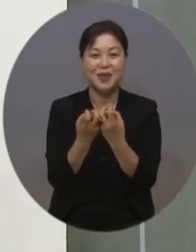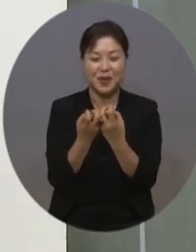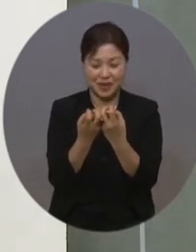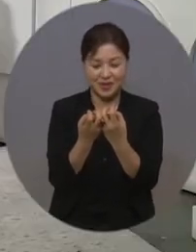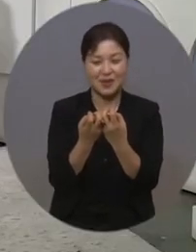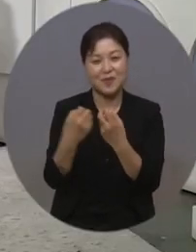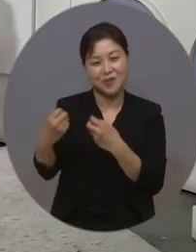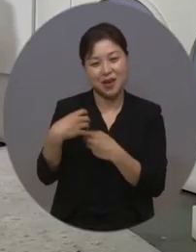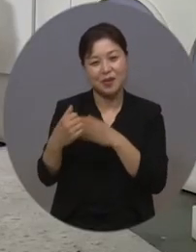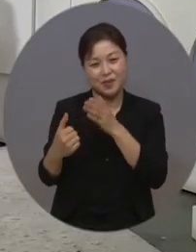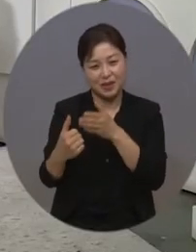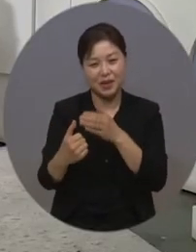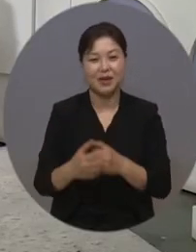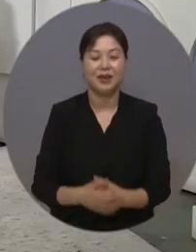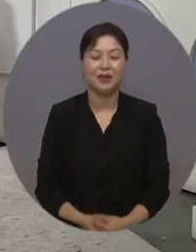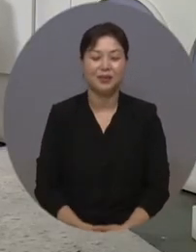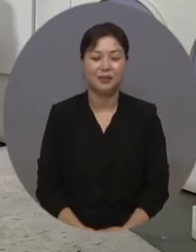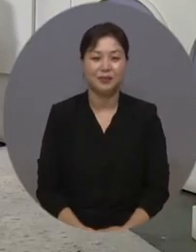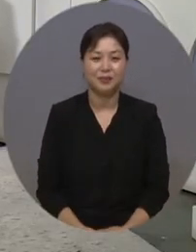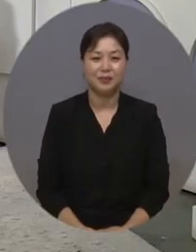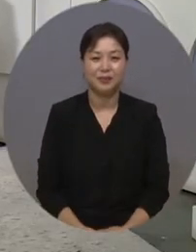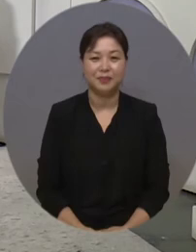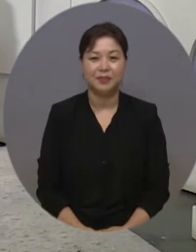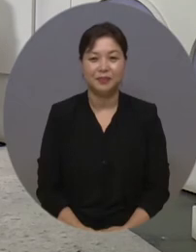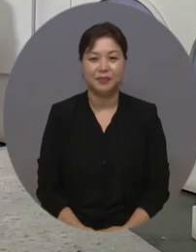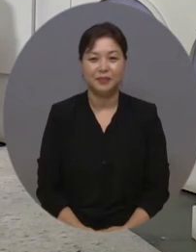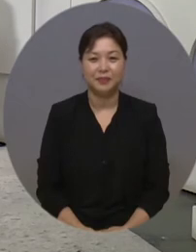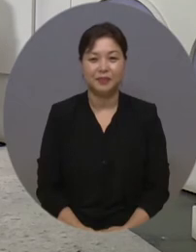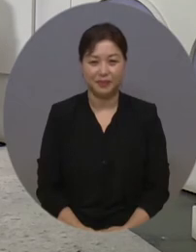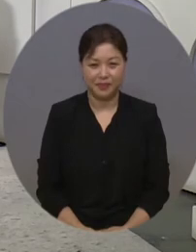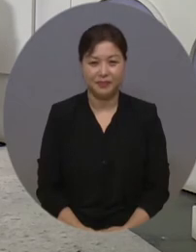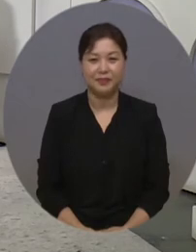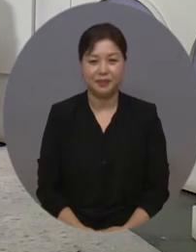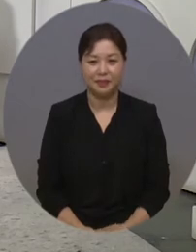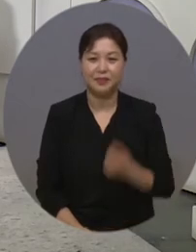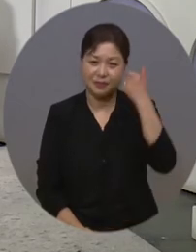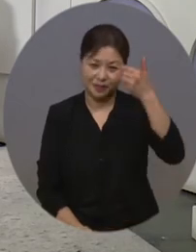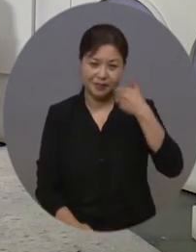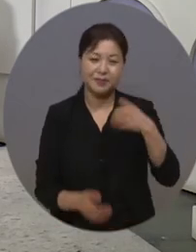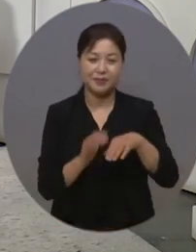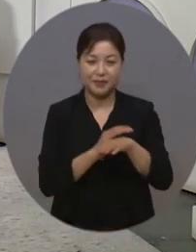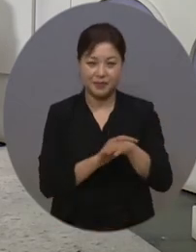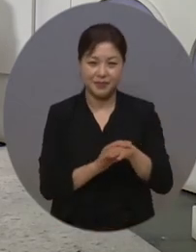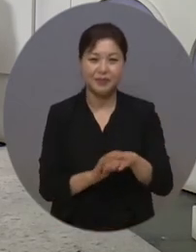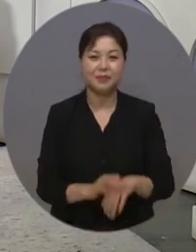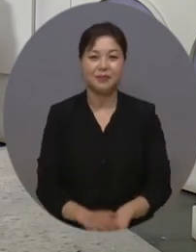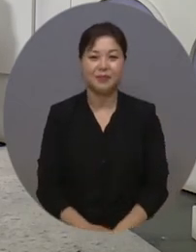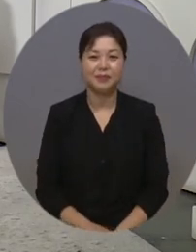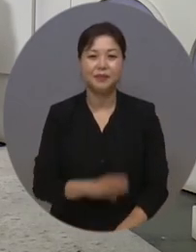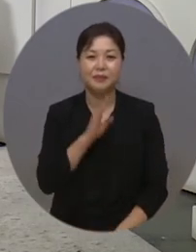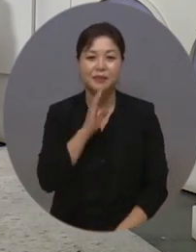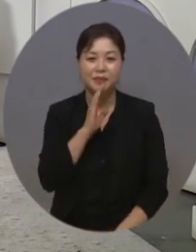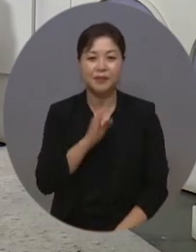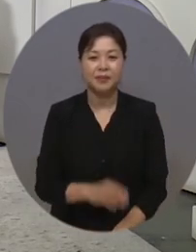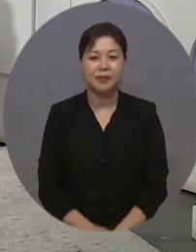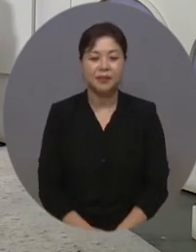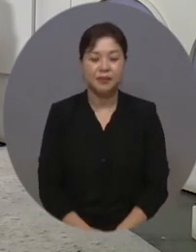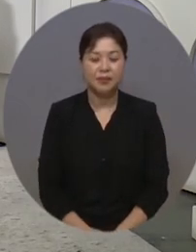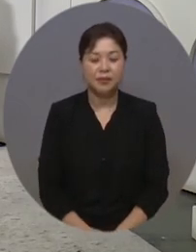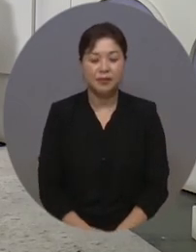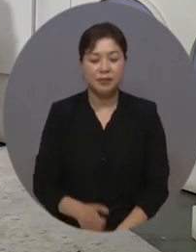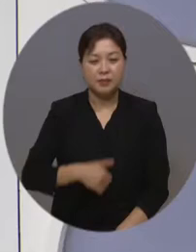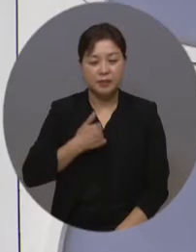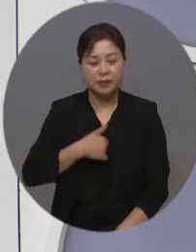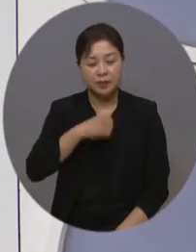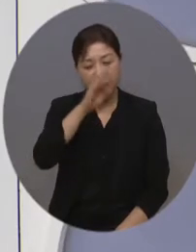예. 참 좋은 말씀 해 주셨는데, 그렇습니다. 이 화병, 이제